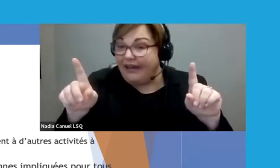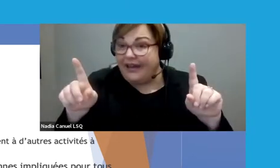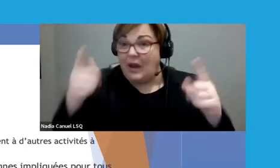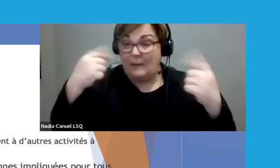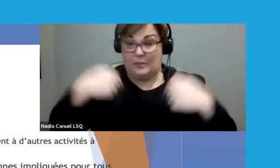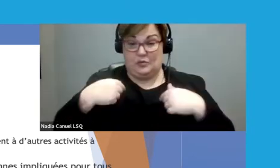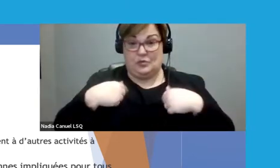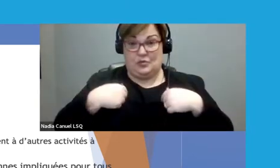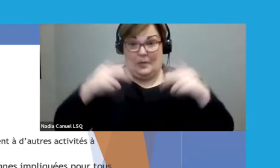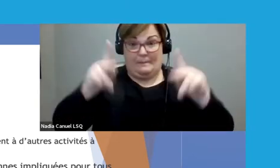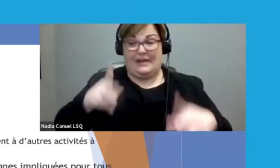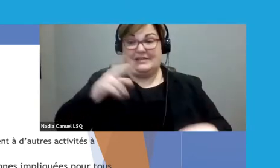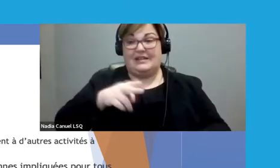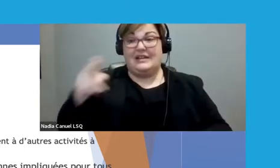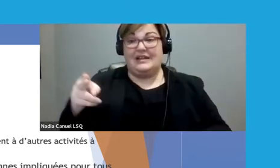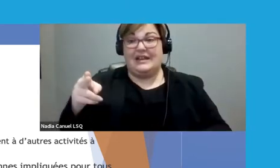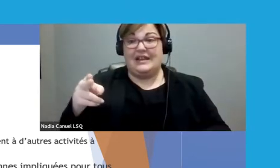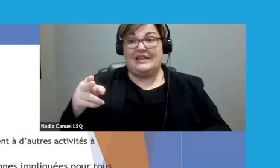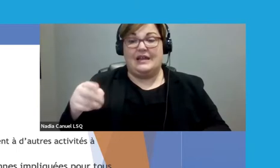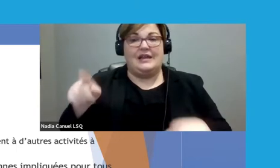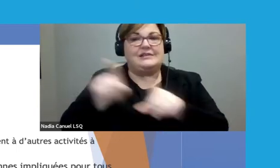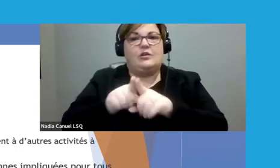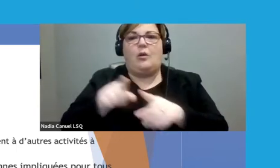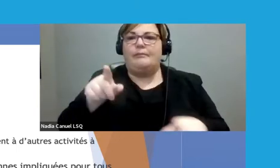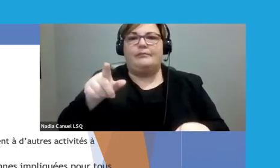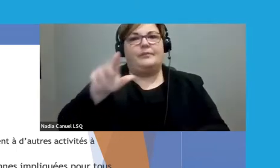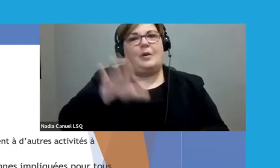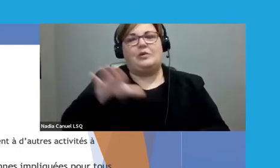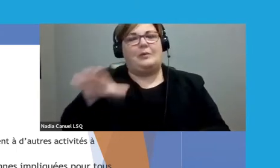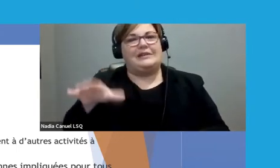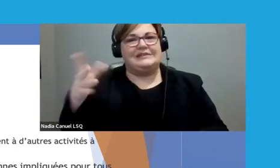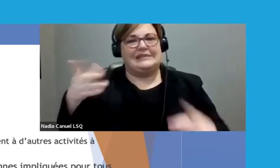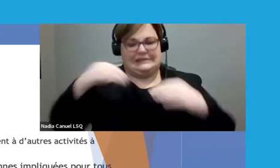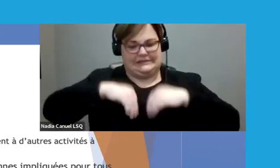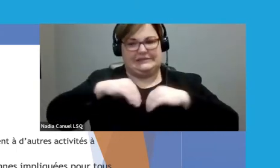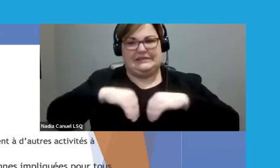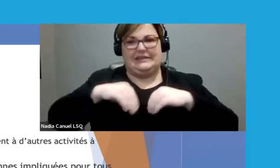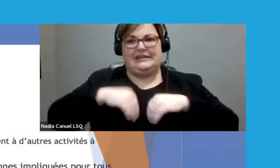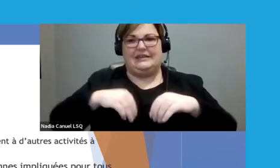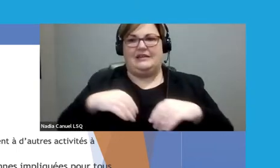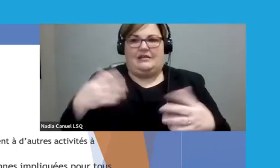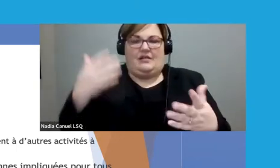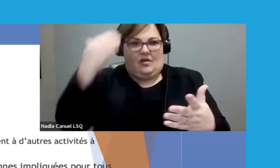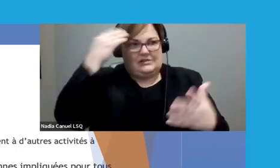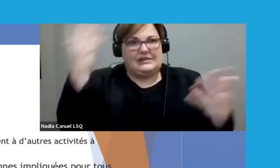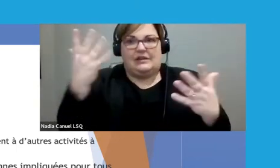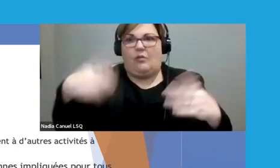pour nous, ça devient être un automatisme. Quelque chose qu'on connaît assez bien, mais pour les